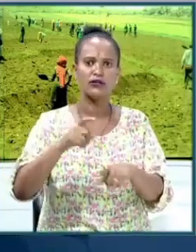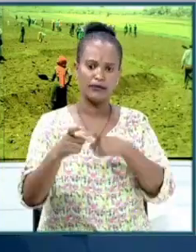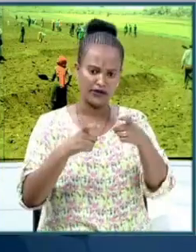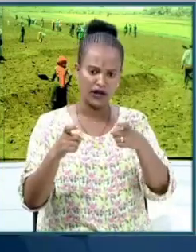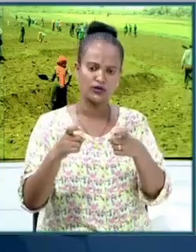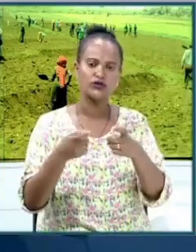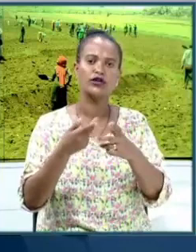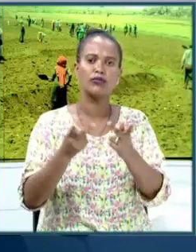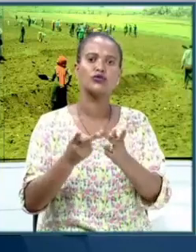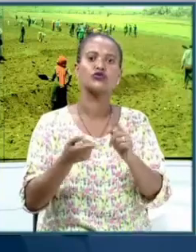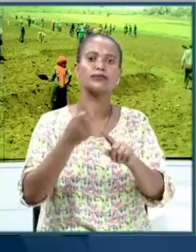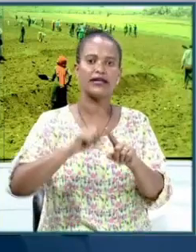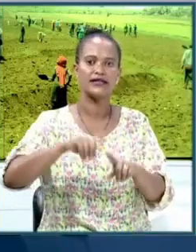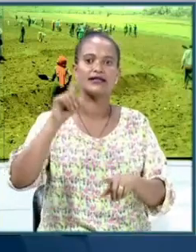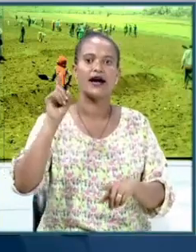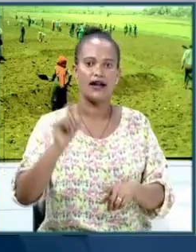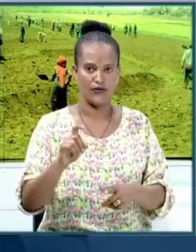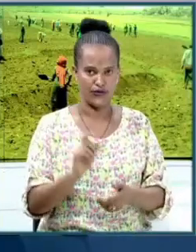ክምለስ ኣሎ።